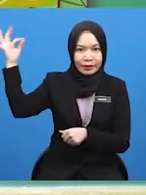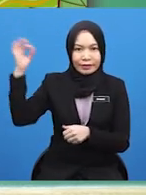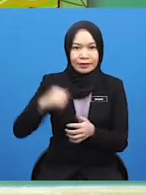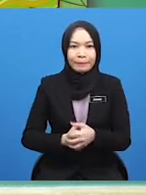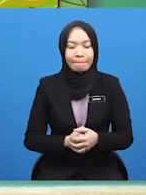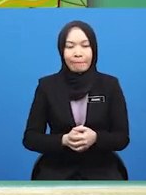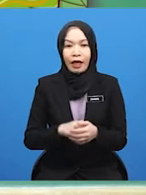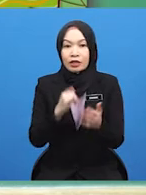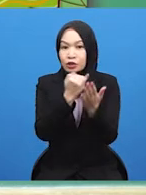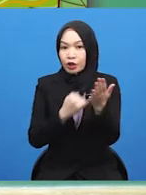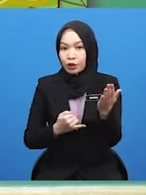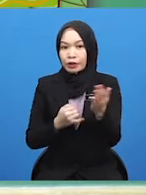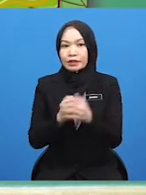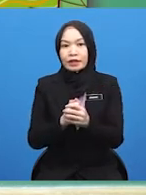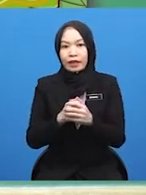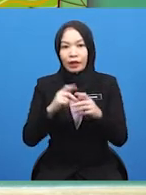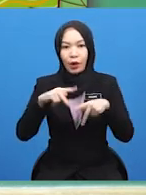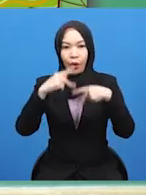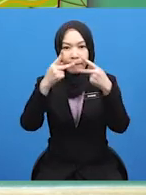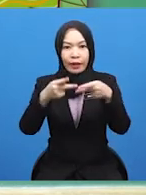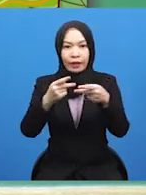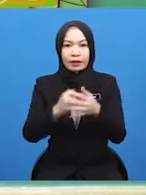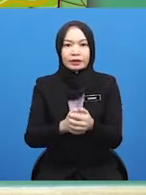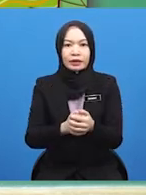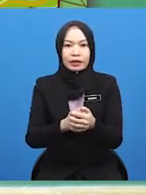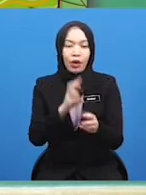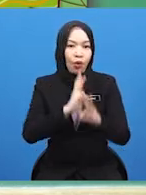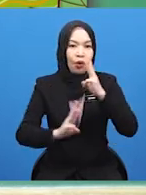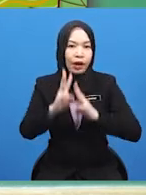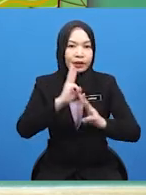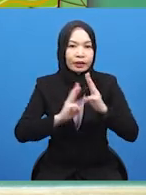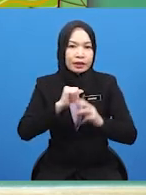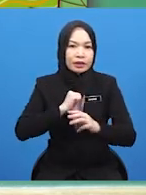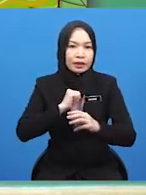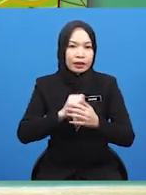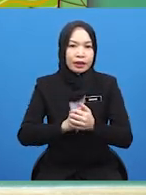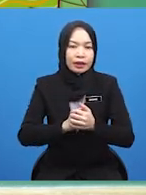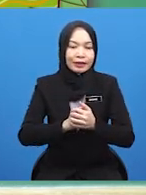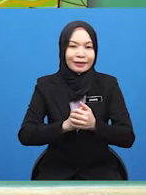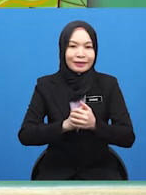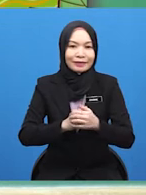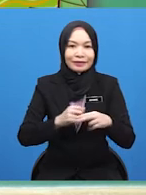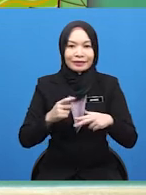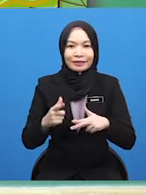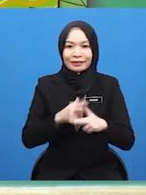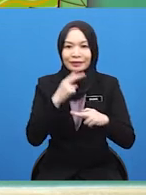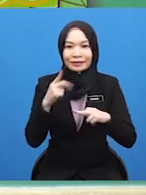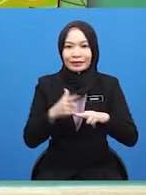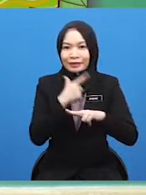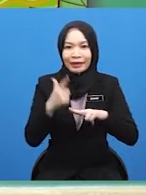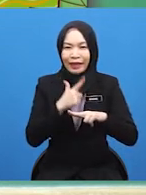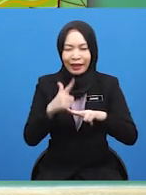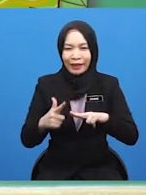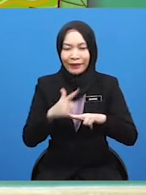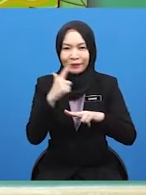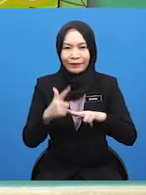menggambarkan watak tertentu. Sering menggambarkan tema jenaka, penceritaan atau sindiran.